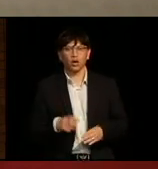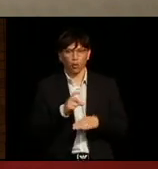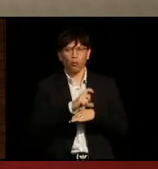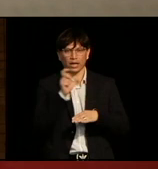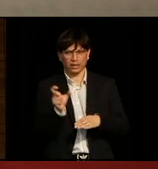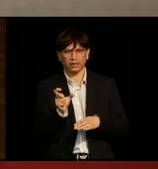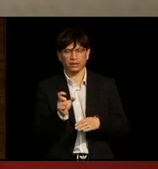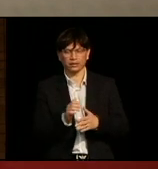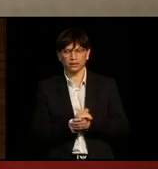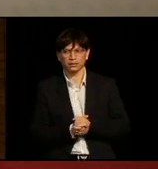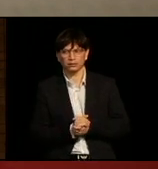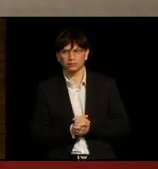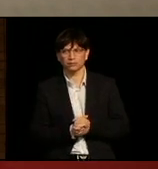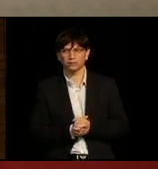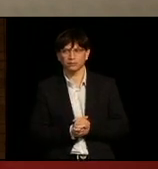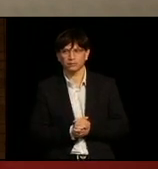di